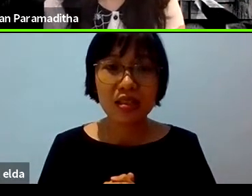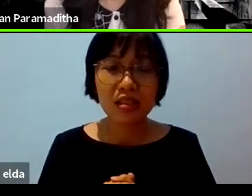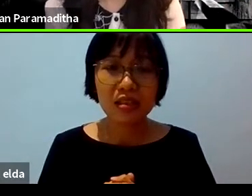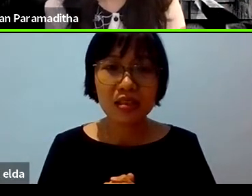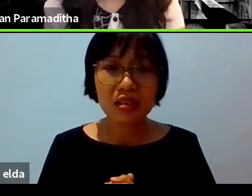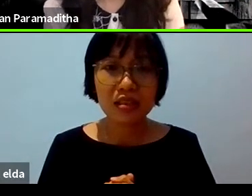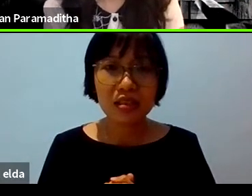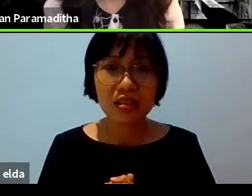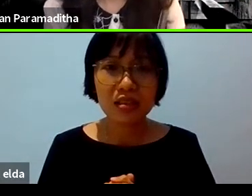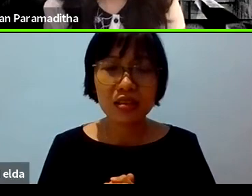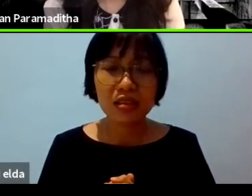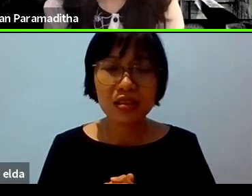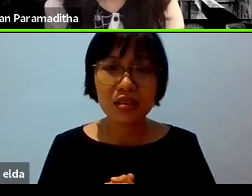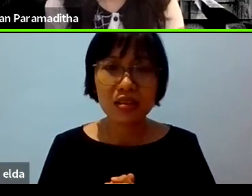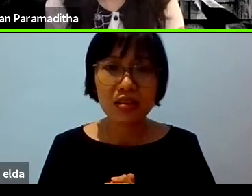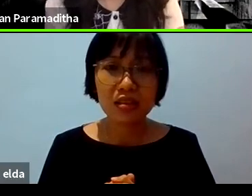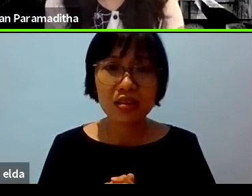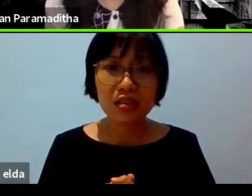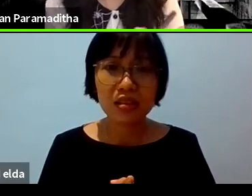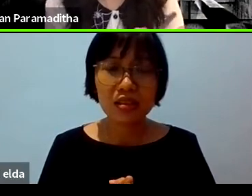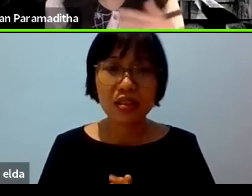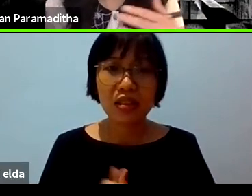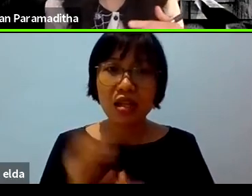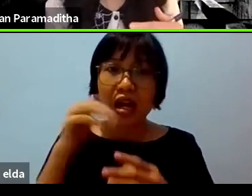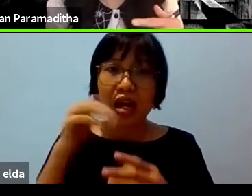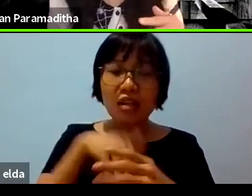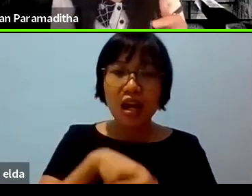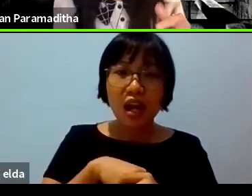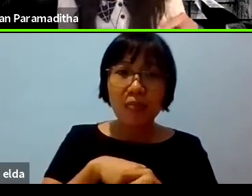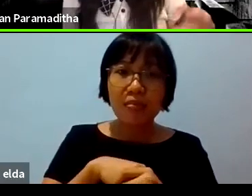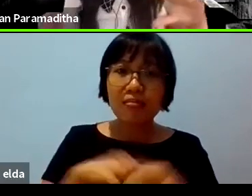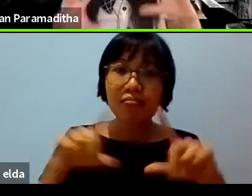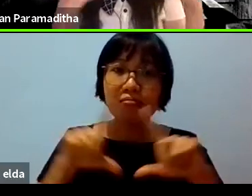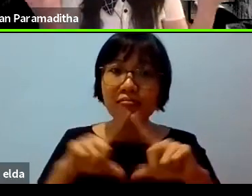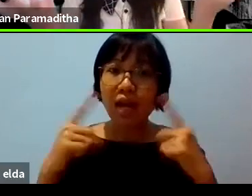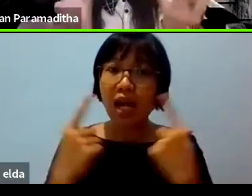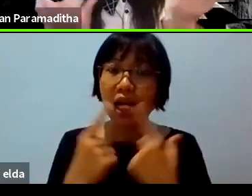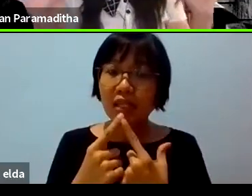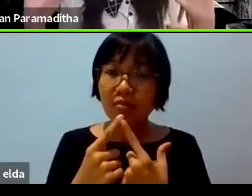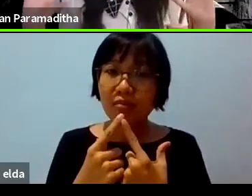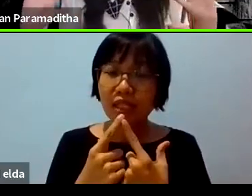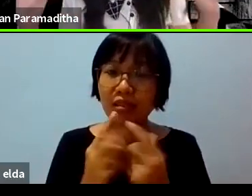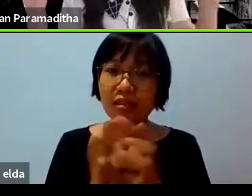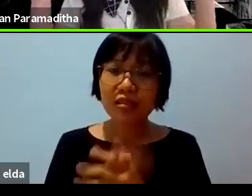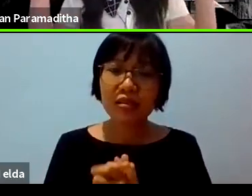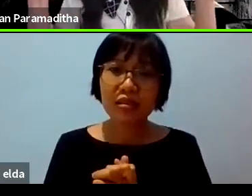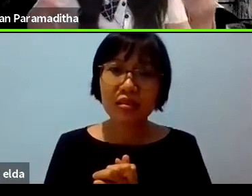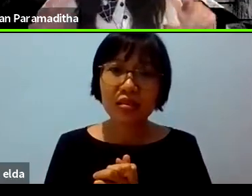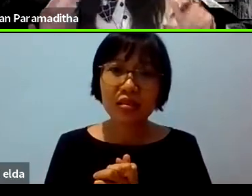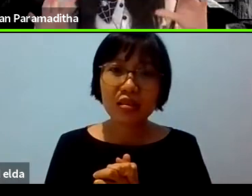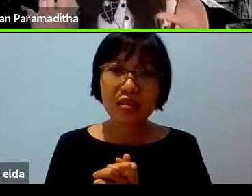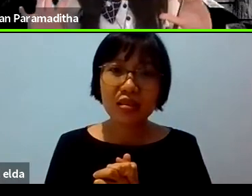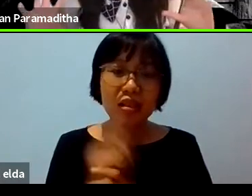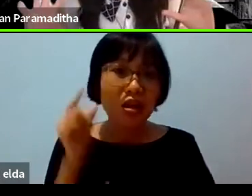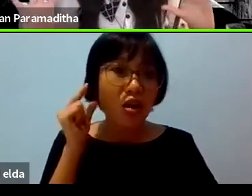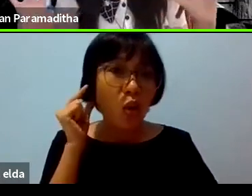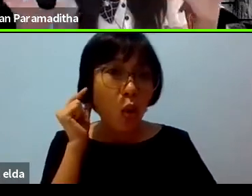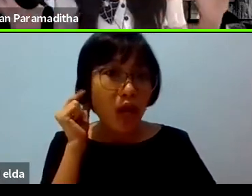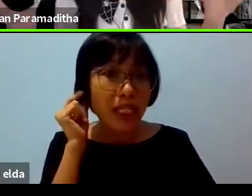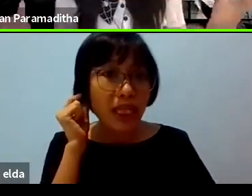dalam akademi sendiri, biasanya ini dia menjadi semacam ibu